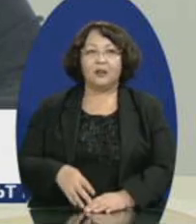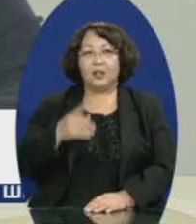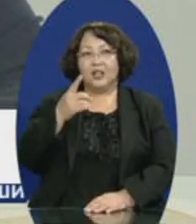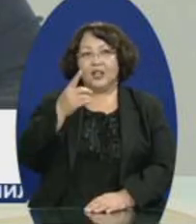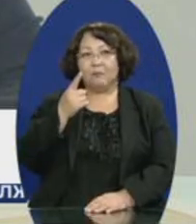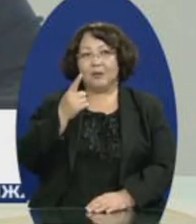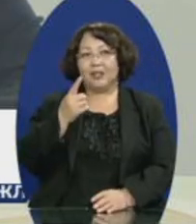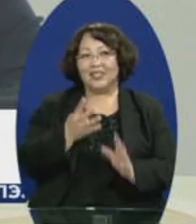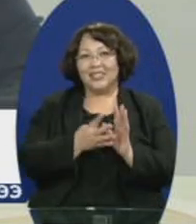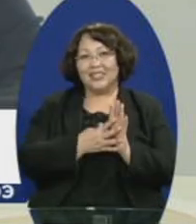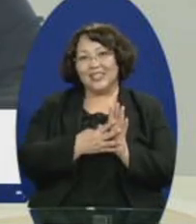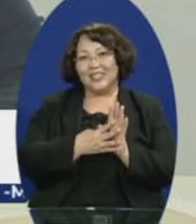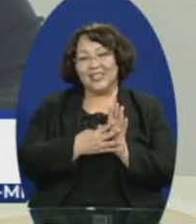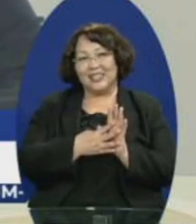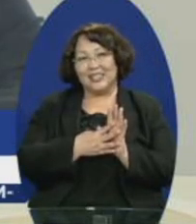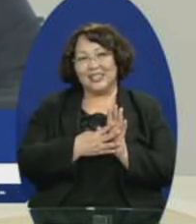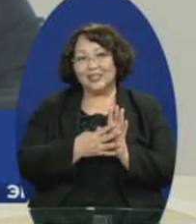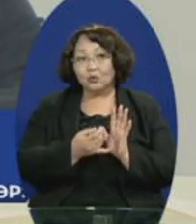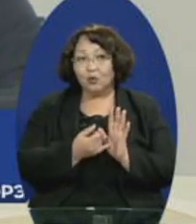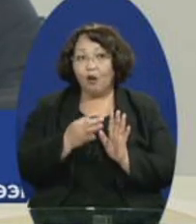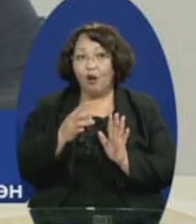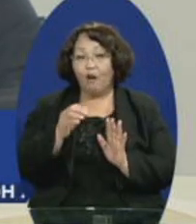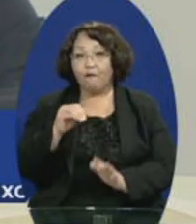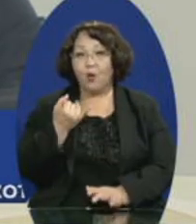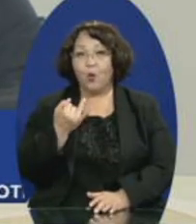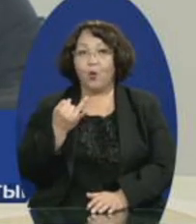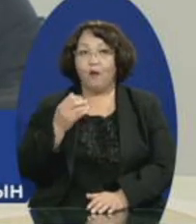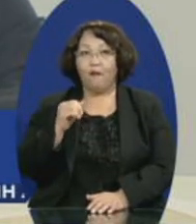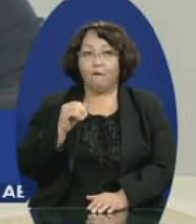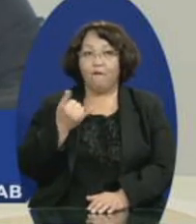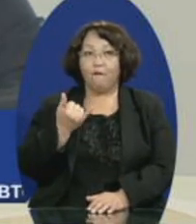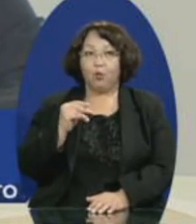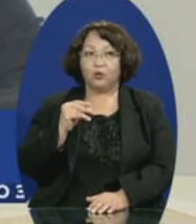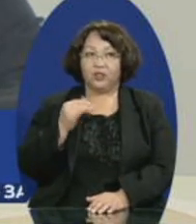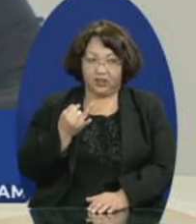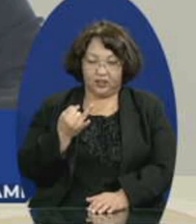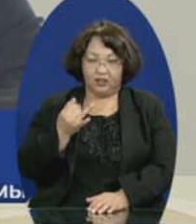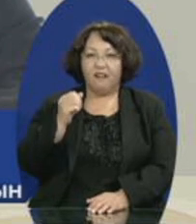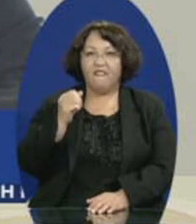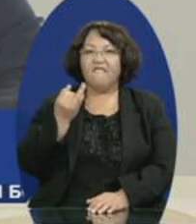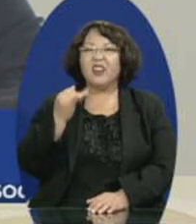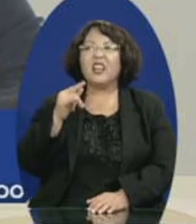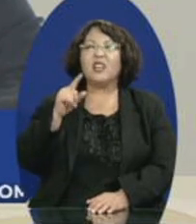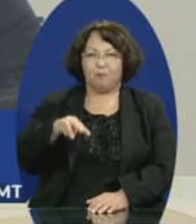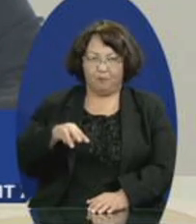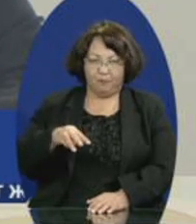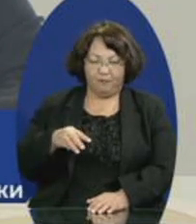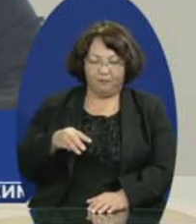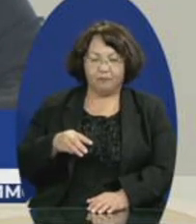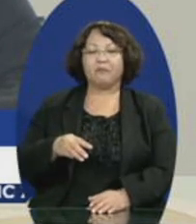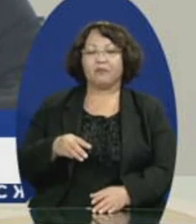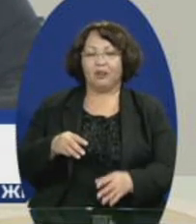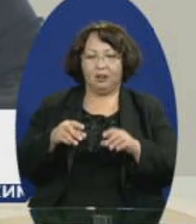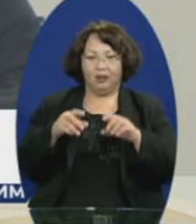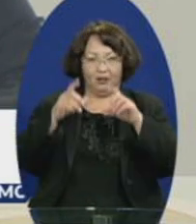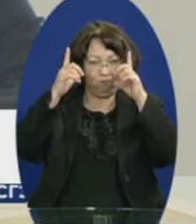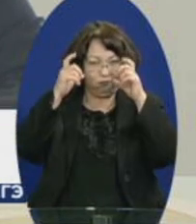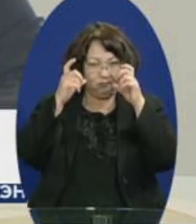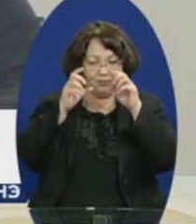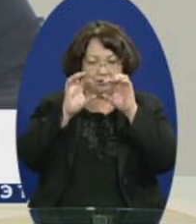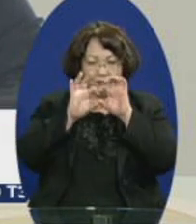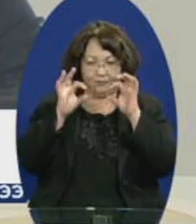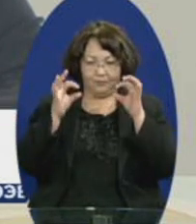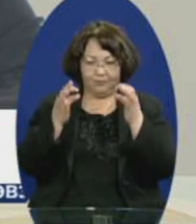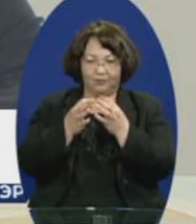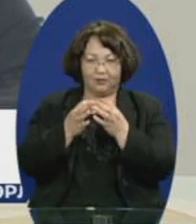Film-ийг үүсгэн байгуулж байсан. Үүний дараа эрүүл мэндийн салбарт өндөр чанартай хальс үйлдвэрлэх технологийн нэвтрүүлэн ажиллаж эхэлсэн. Харин Fuji Film Holding